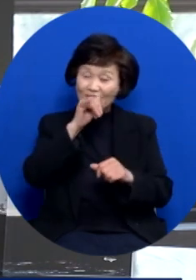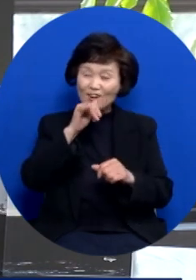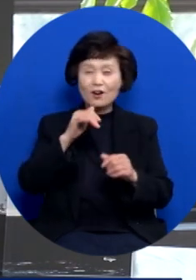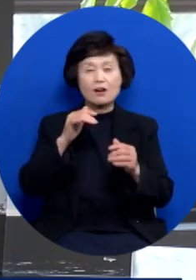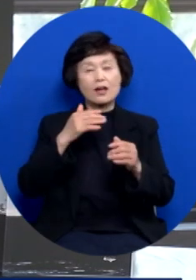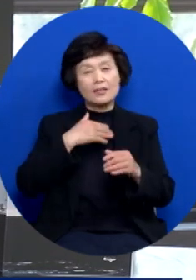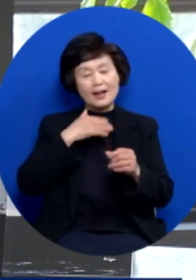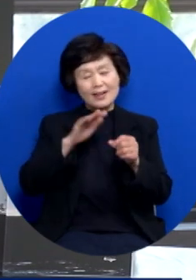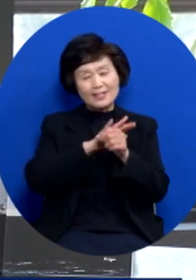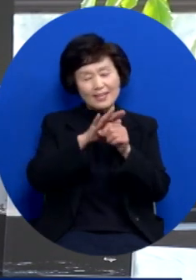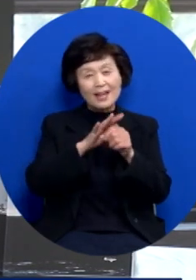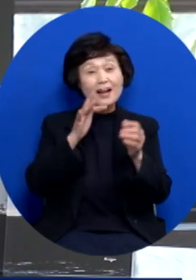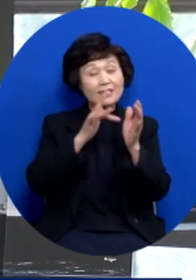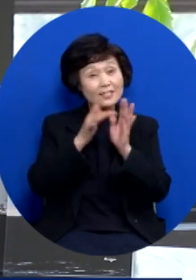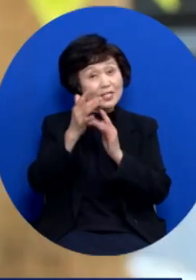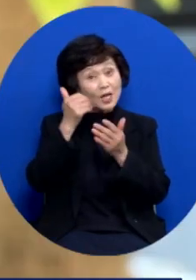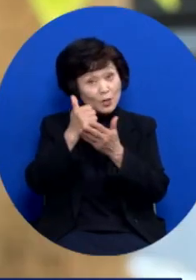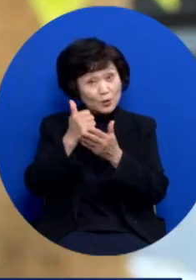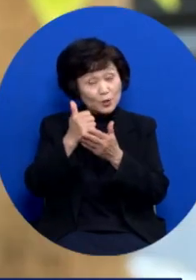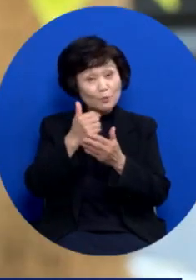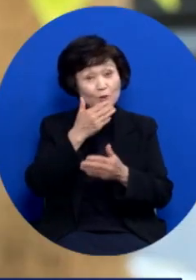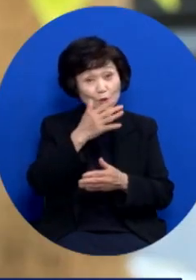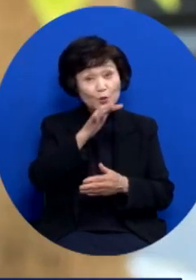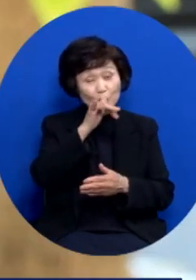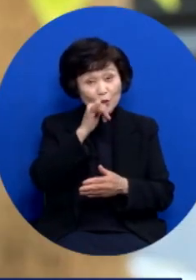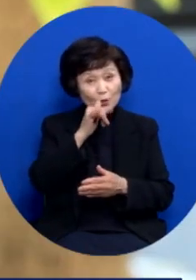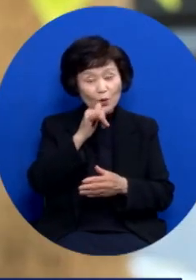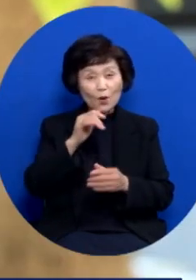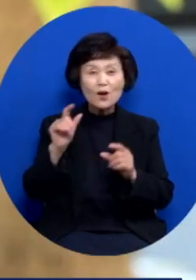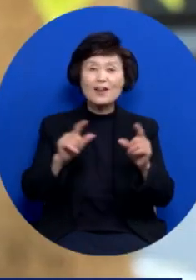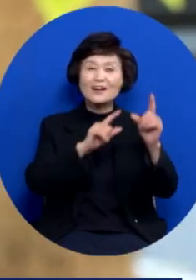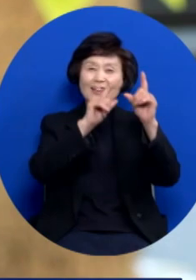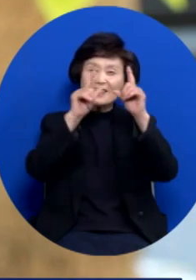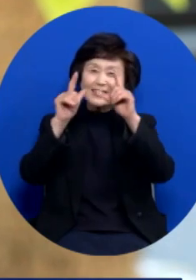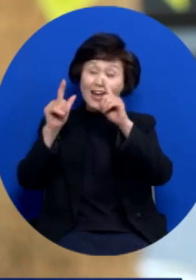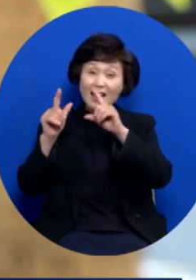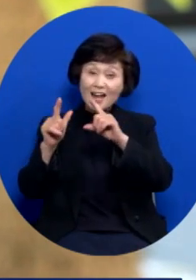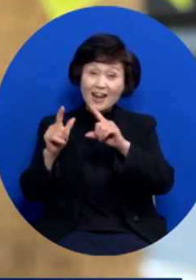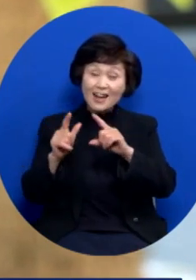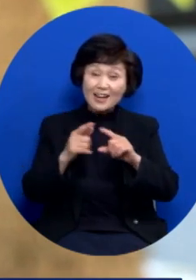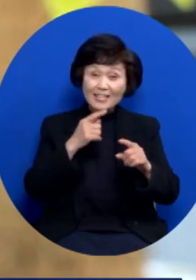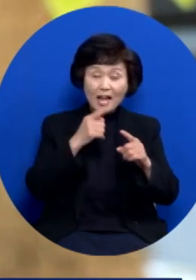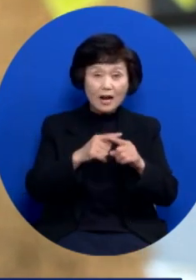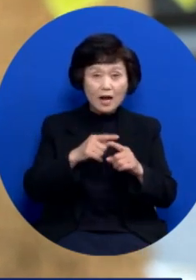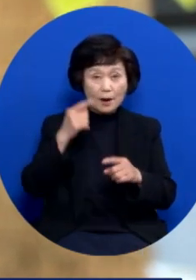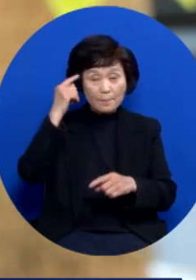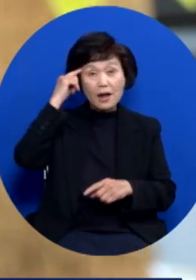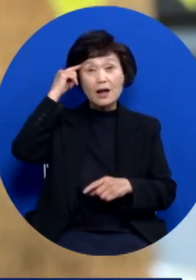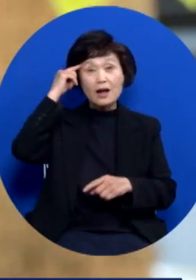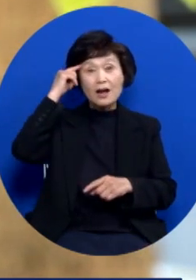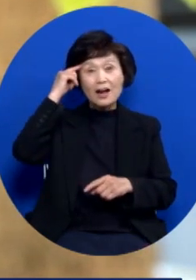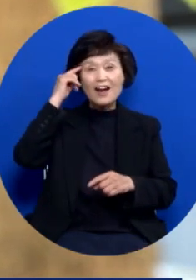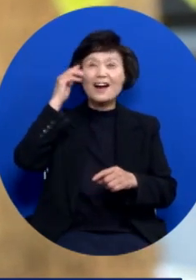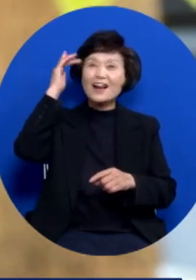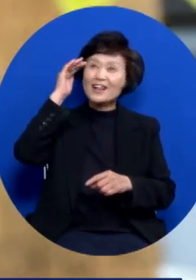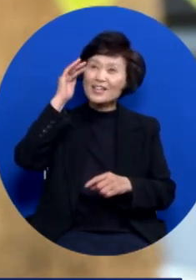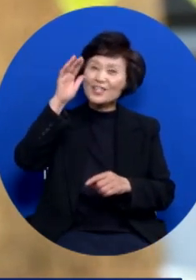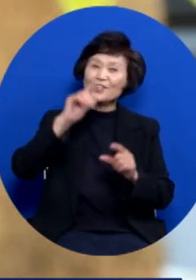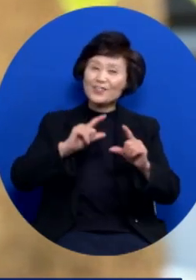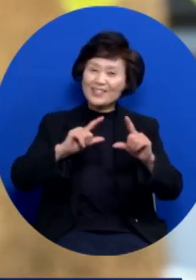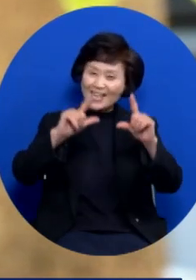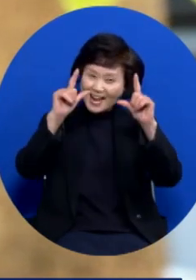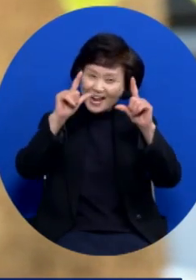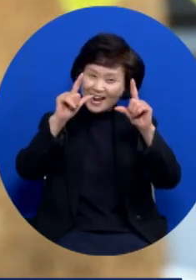때도 있겠죠. 살다가 문득 그리운 날에 그리운 이들을 위해 써내려가는 글들을